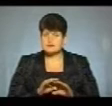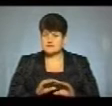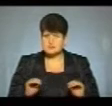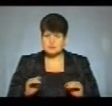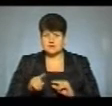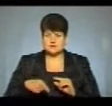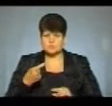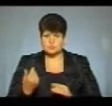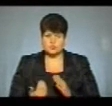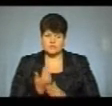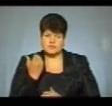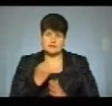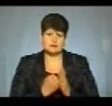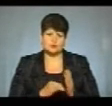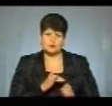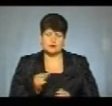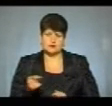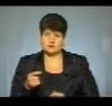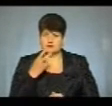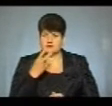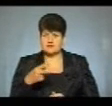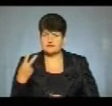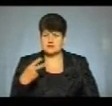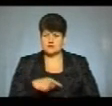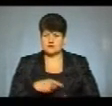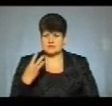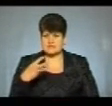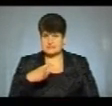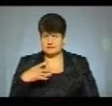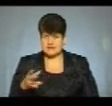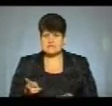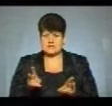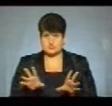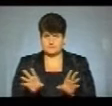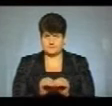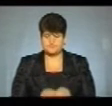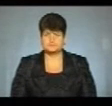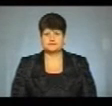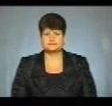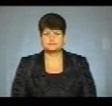Наступний випуск новин на телеканалі «UA Тернопіль». Дивіться о 20:30. Залишайтеся із нами.